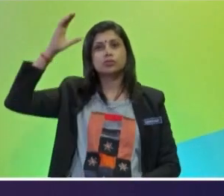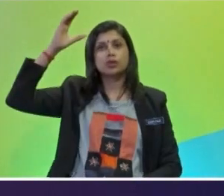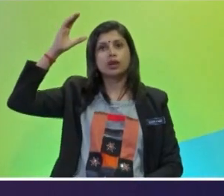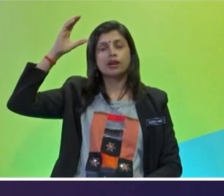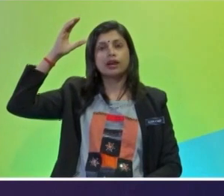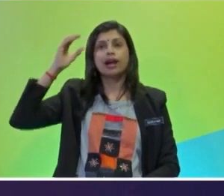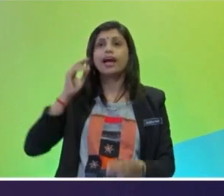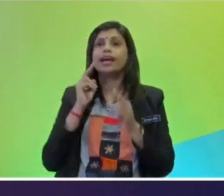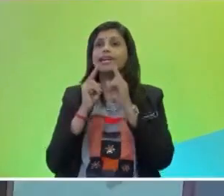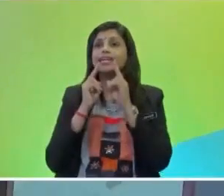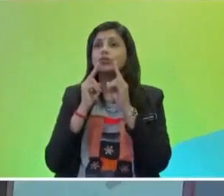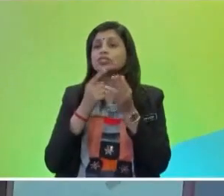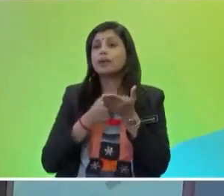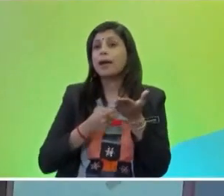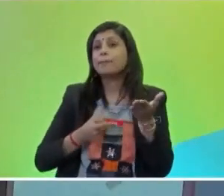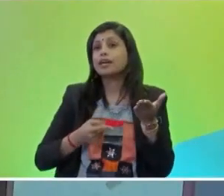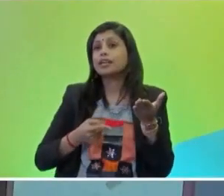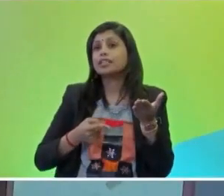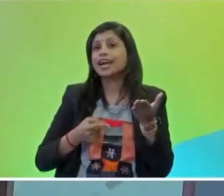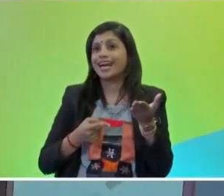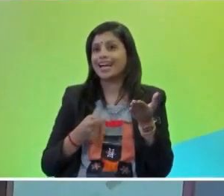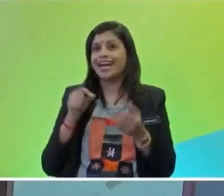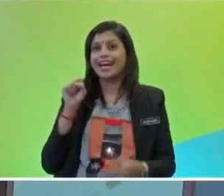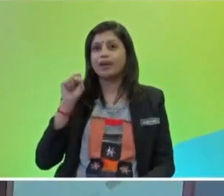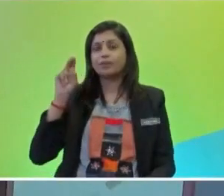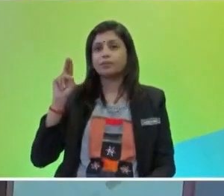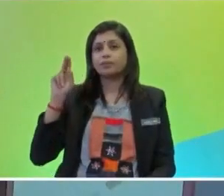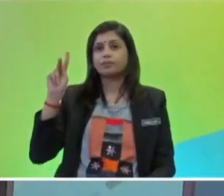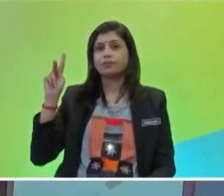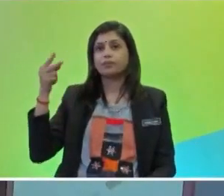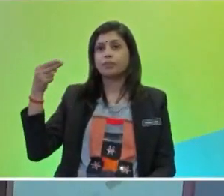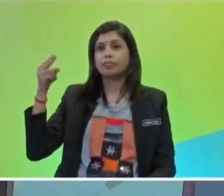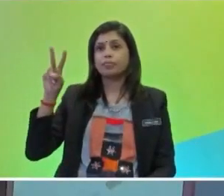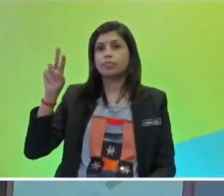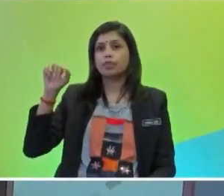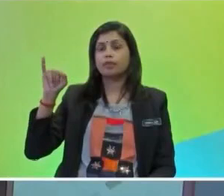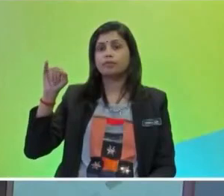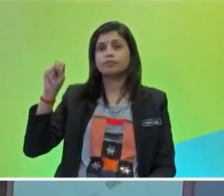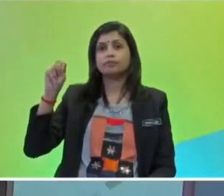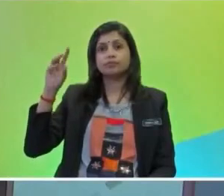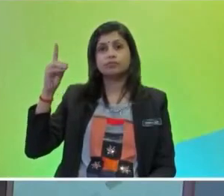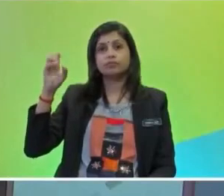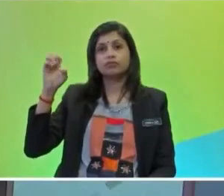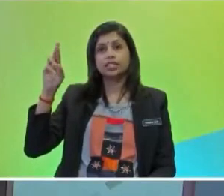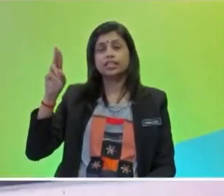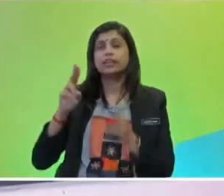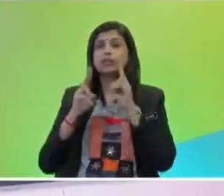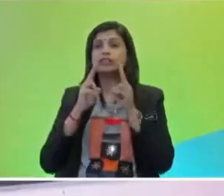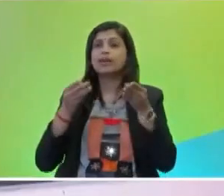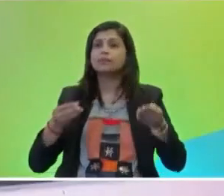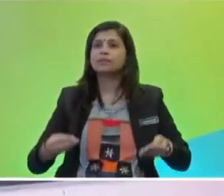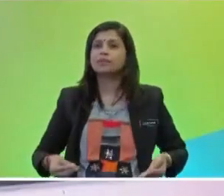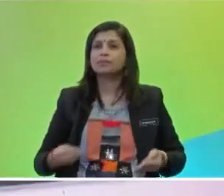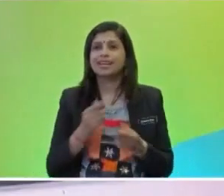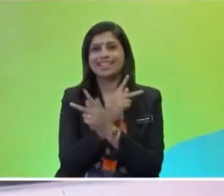apa? Terima kasih. Terima kasih. Okey, baik. Tahniah. Ya. Yeah. Okey, baik. Situasi gambar kedua.